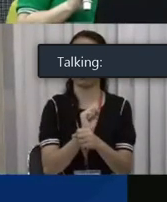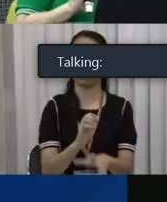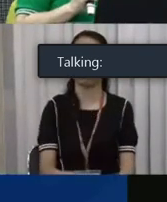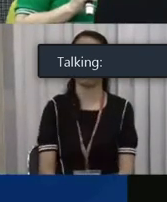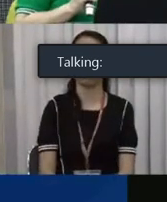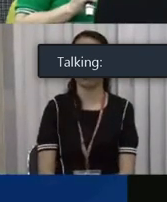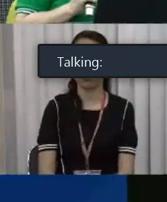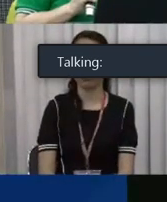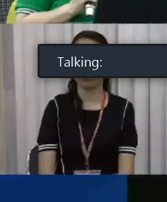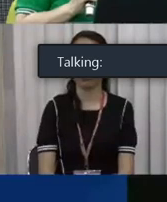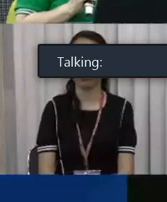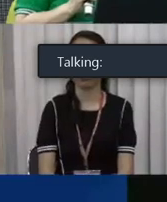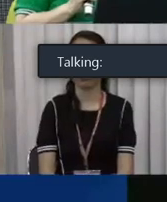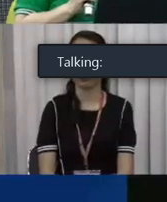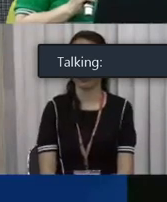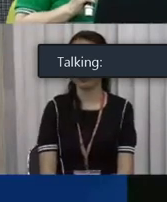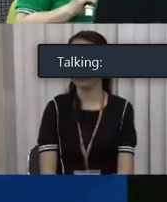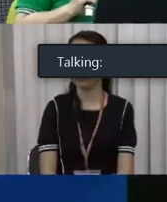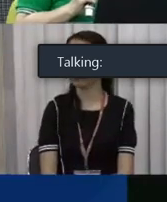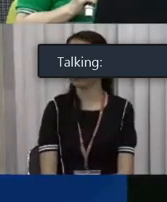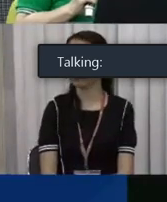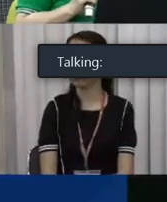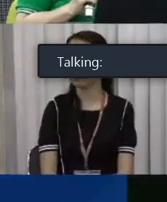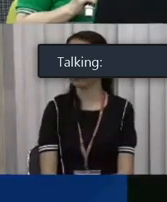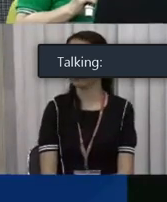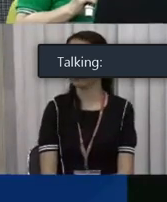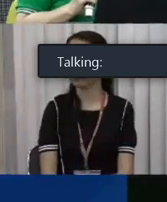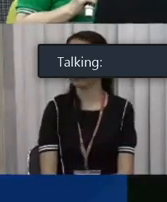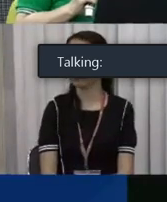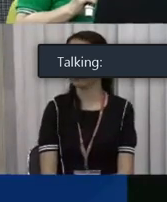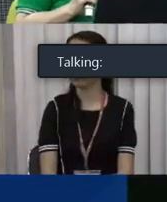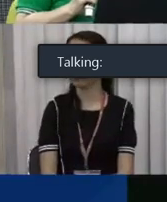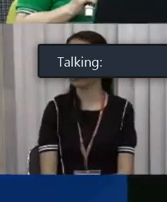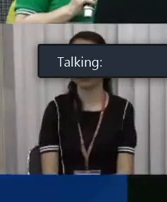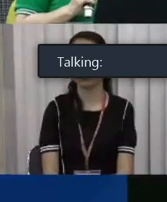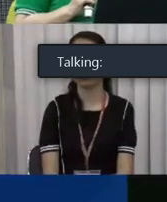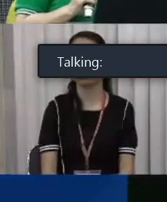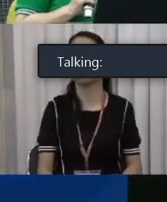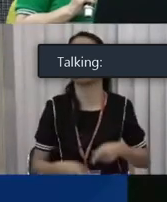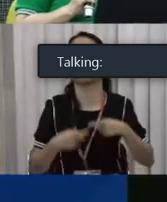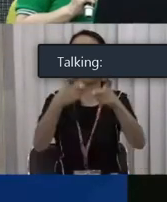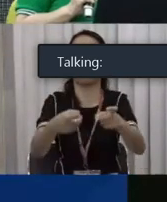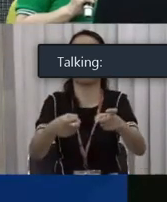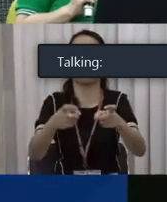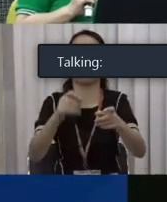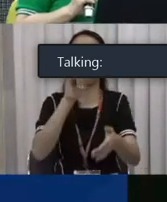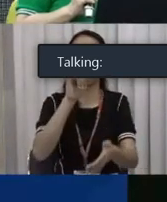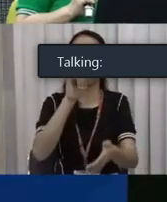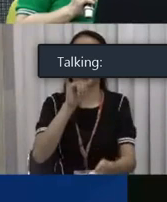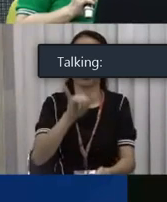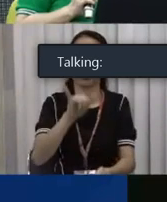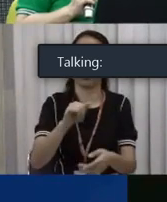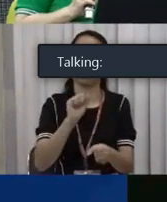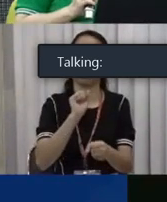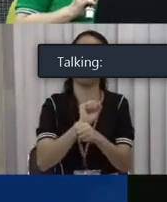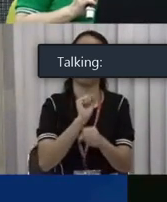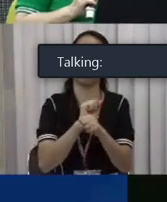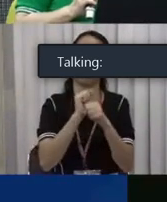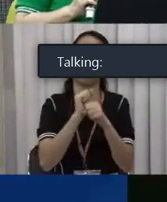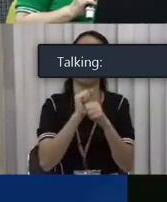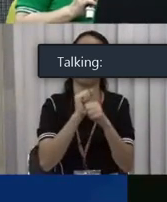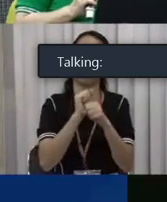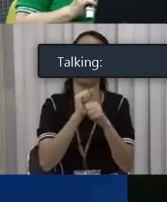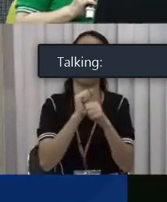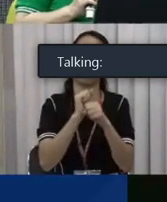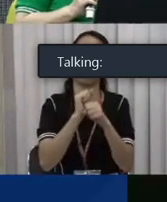work. So, ato nang i-respect. Ang sa ilahang mga entitlement. Atong ihatag. Provide the employees